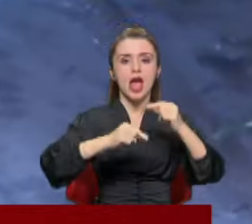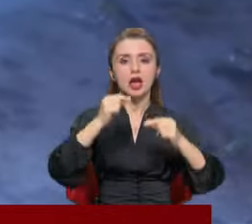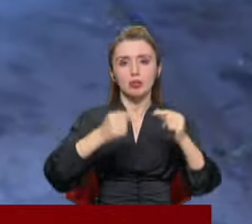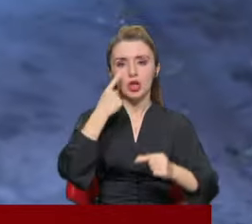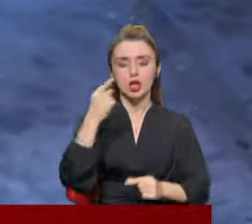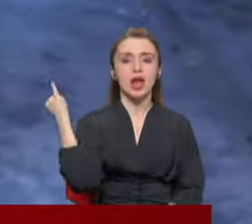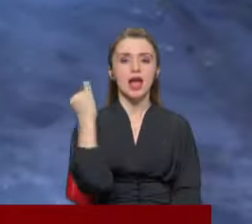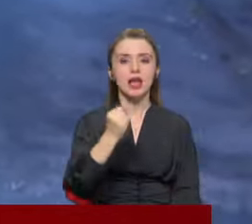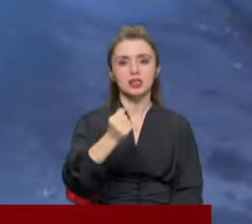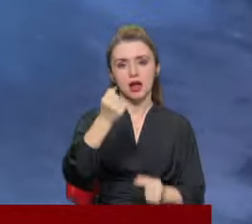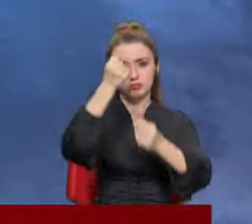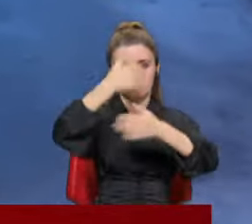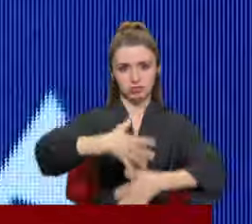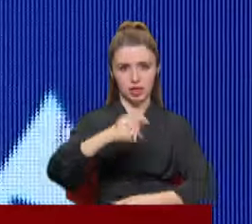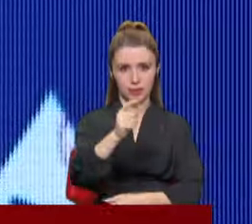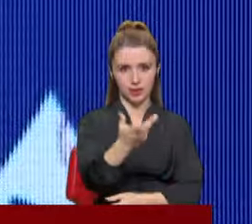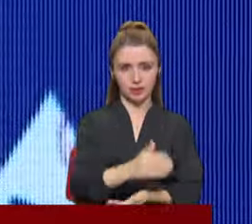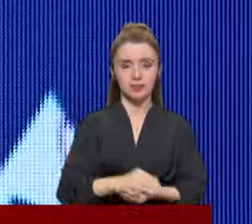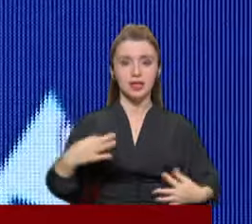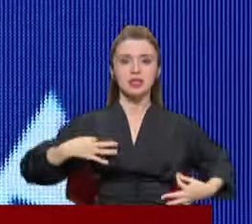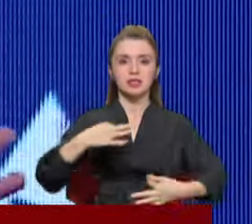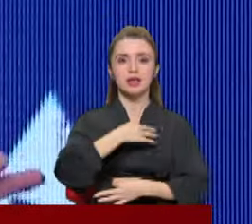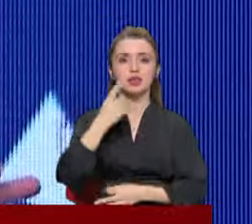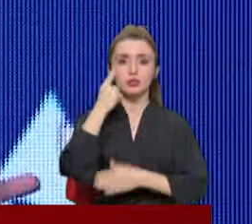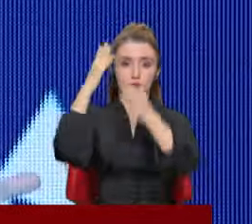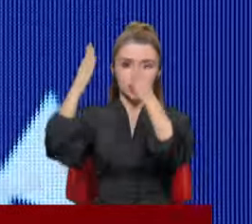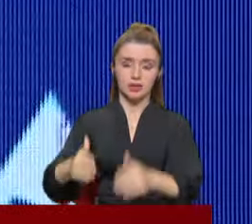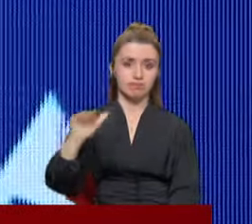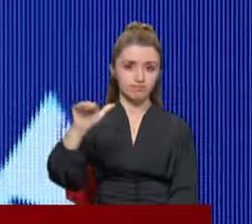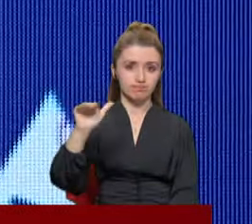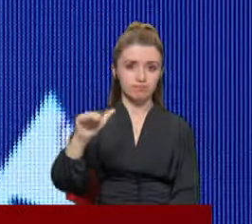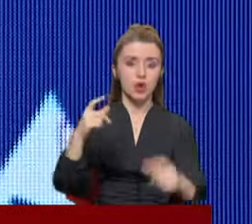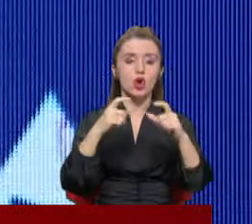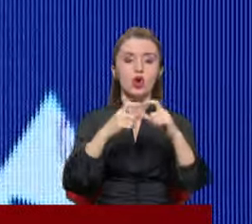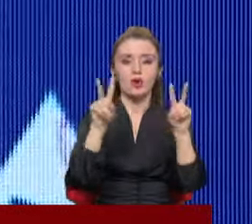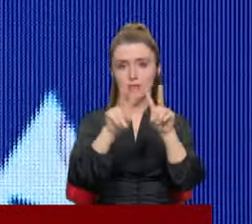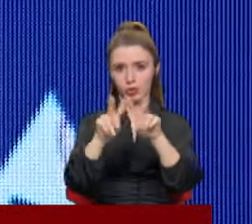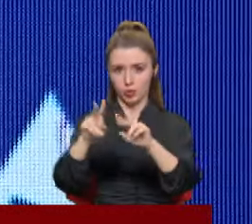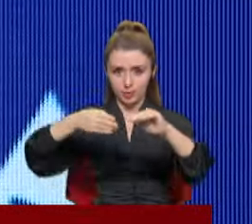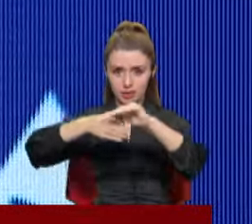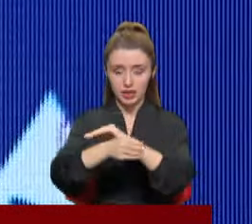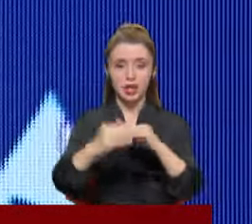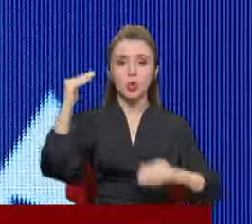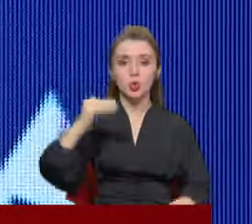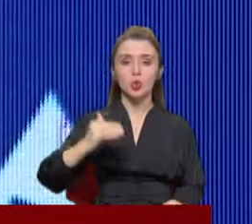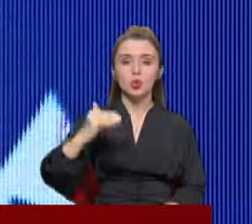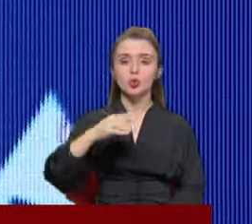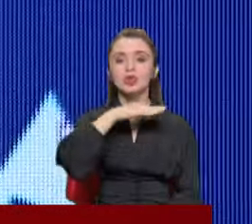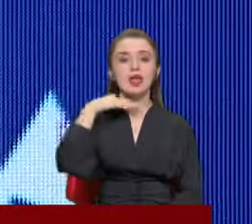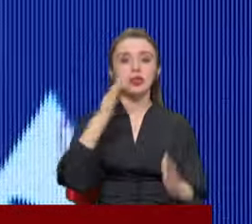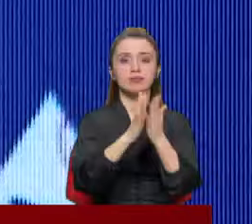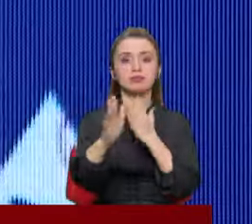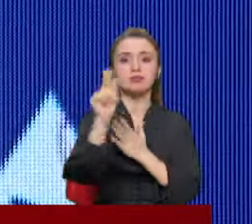dönük eleştirisini sıraladı Babacan da. Sayın Erdoğan'a seslenmek istiyorum. Google'a girin ve ucuz et kuyruğu